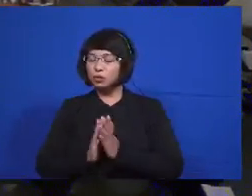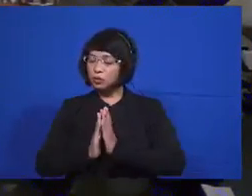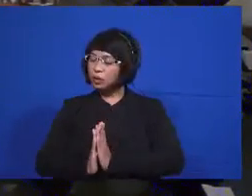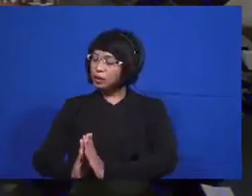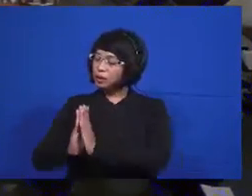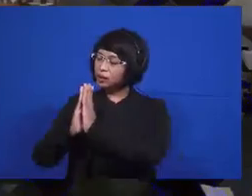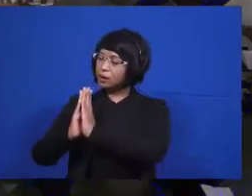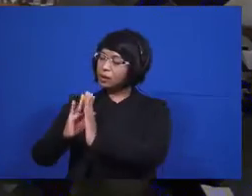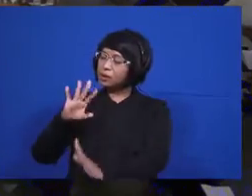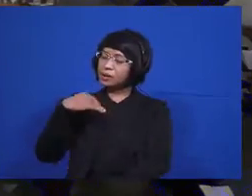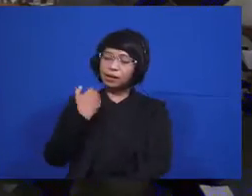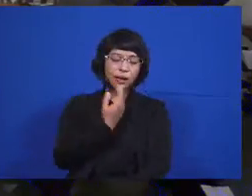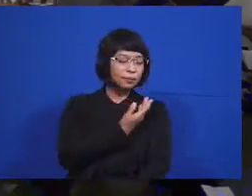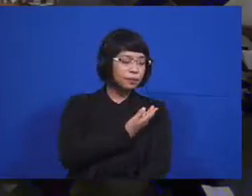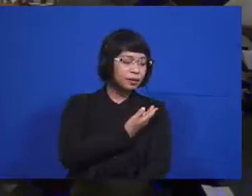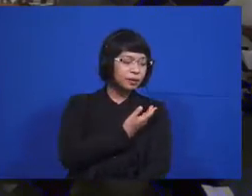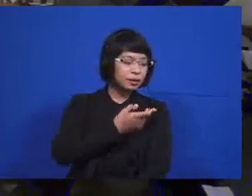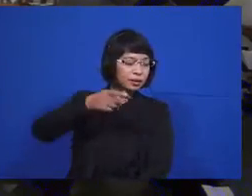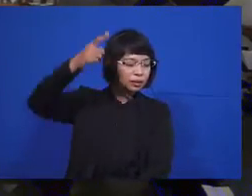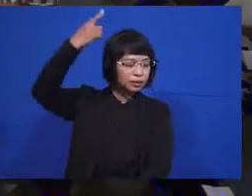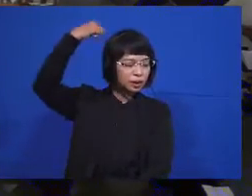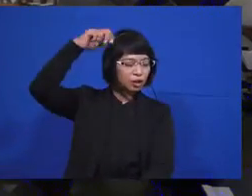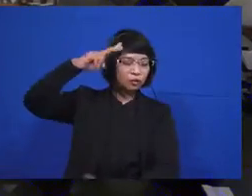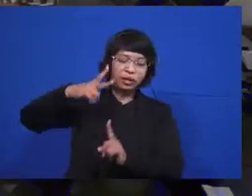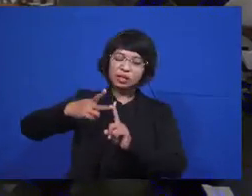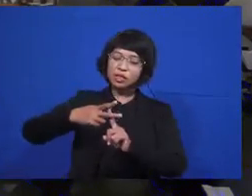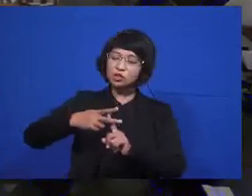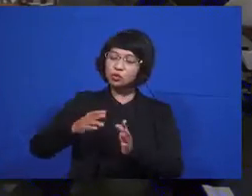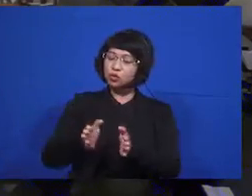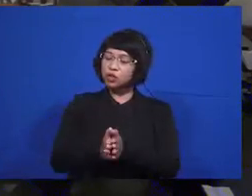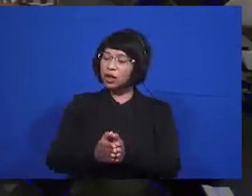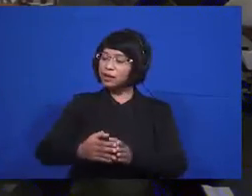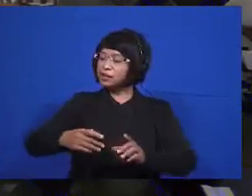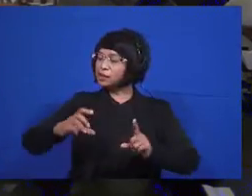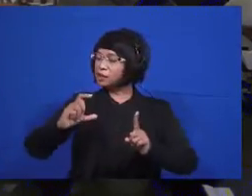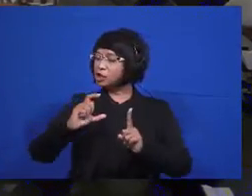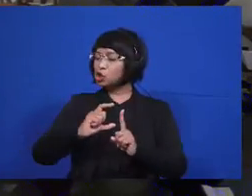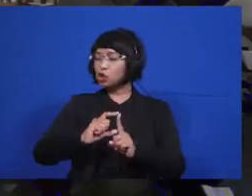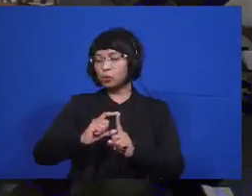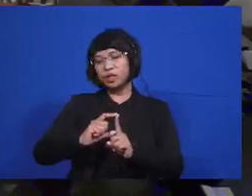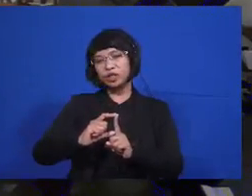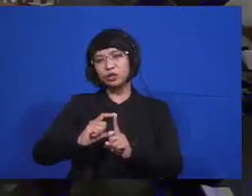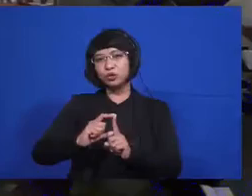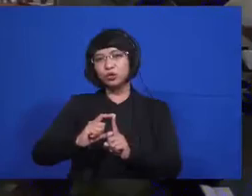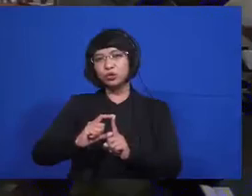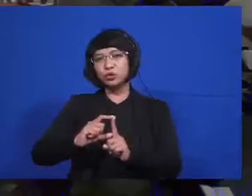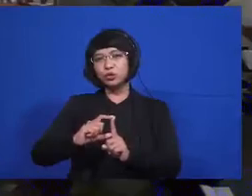doakanlah kami. Santo Franciscus dan Domingus,